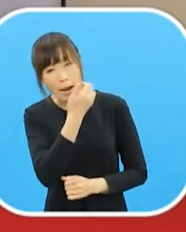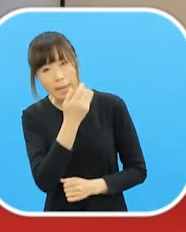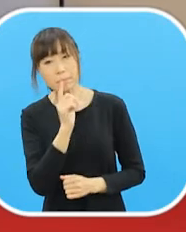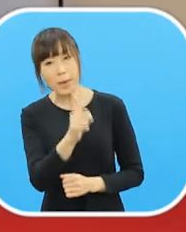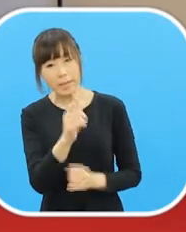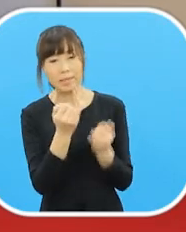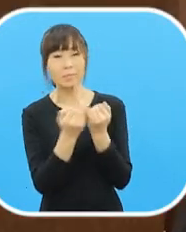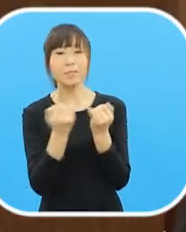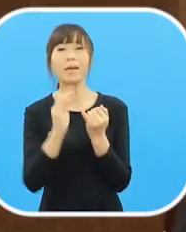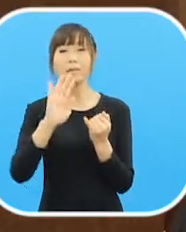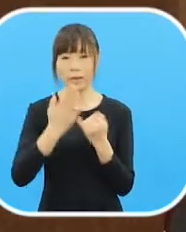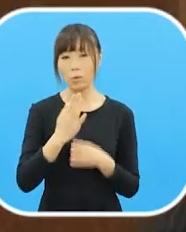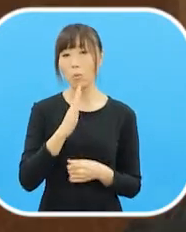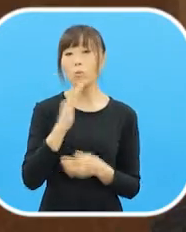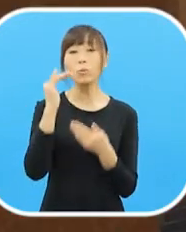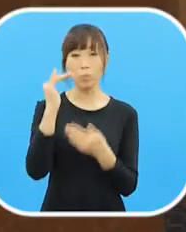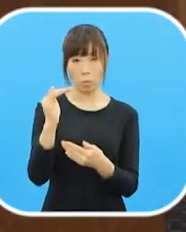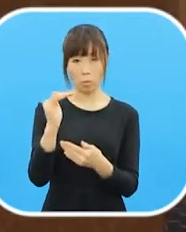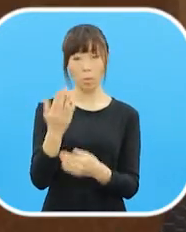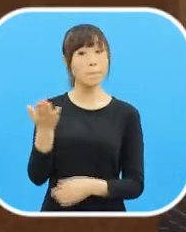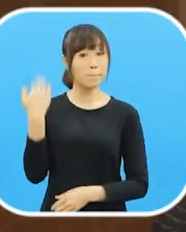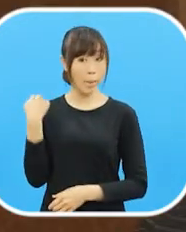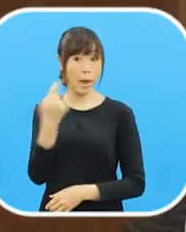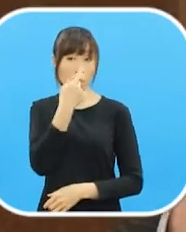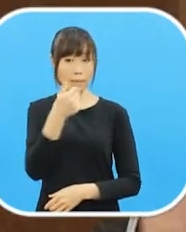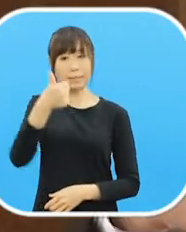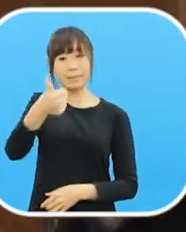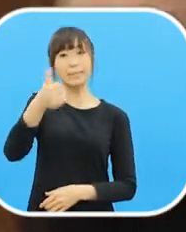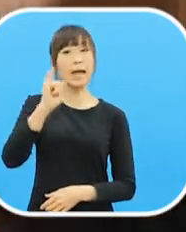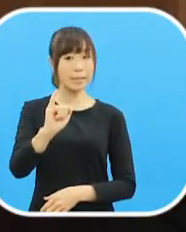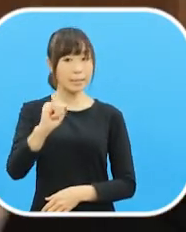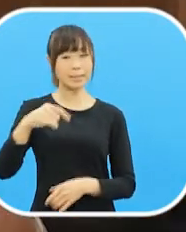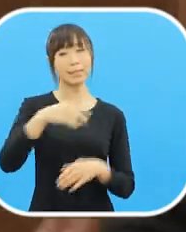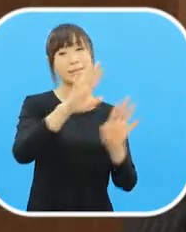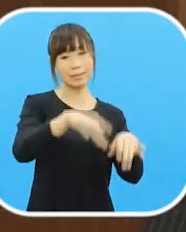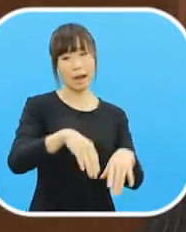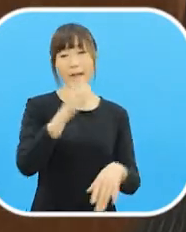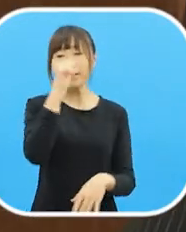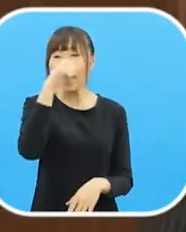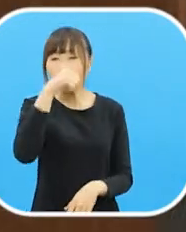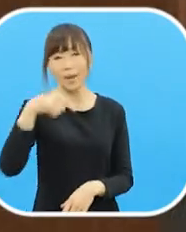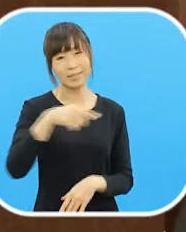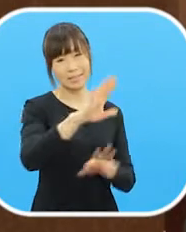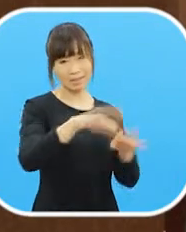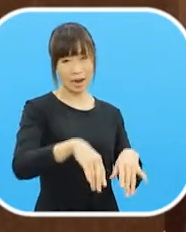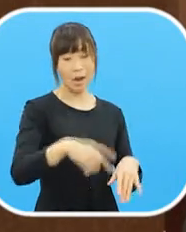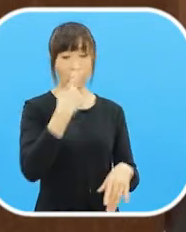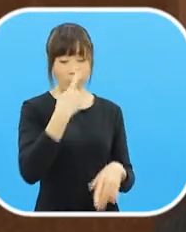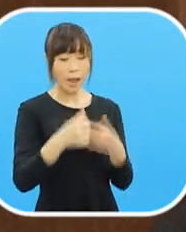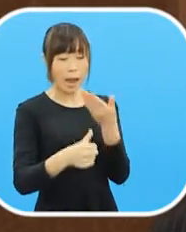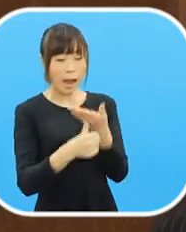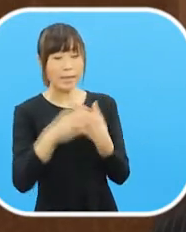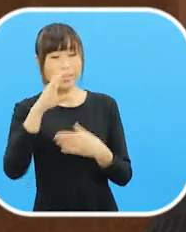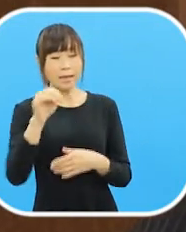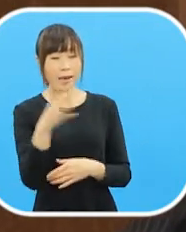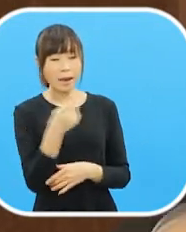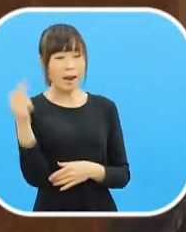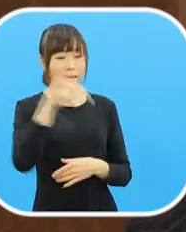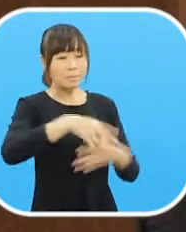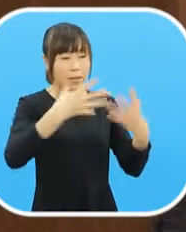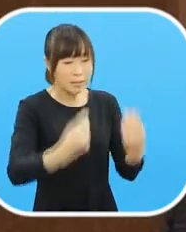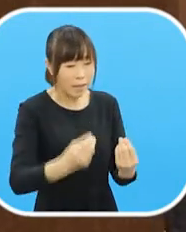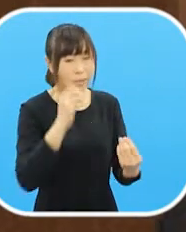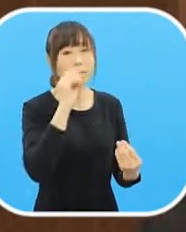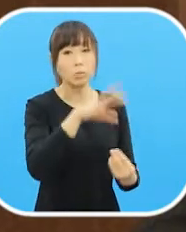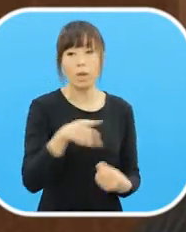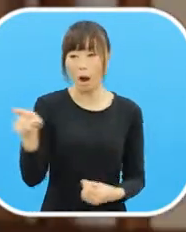本当の話、私タイ行った、タイ、あの台湾、秋田県から来ました。お、秋